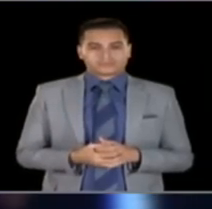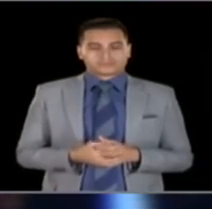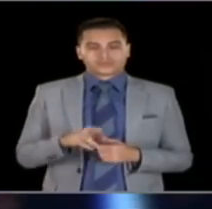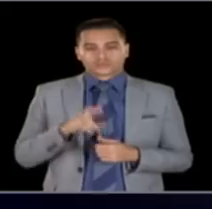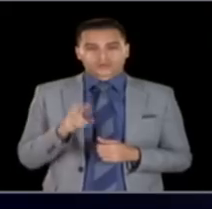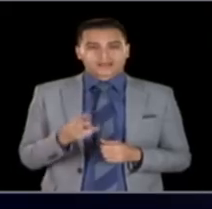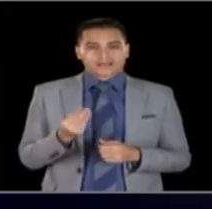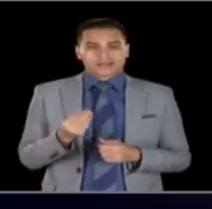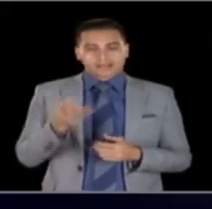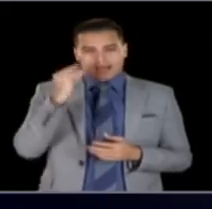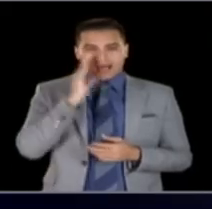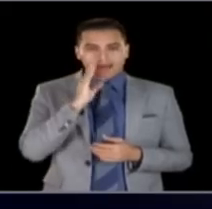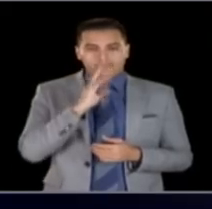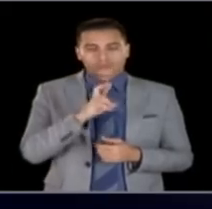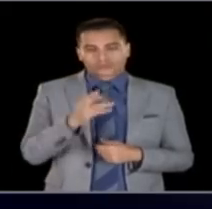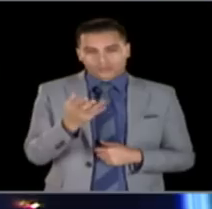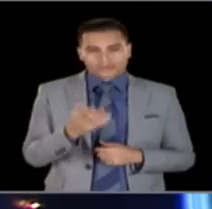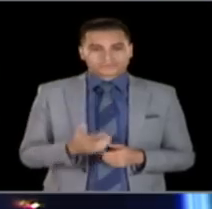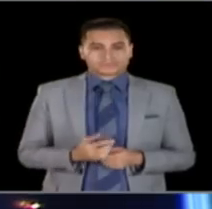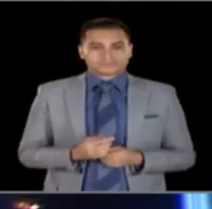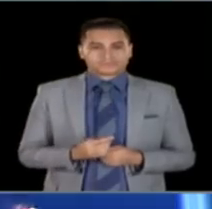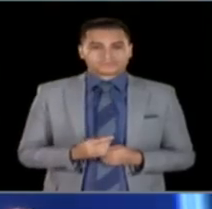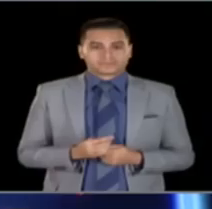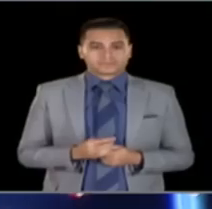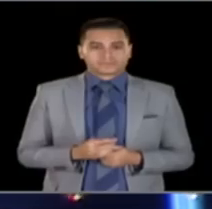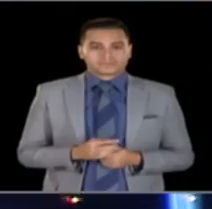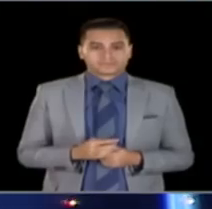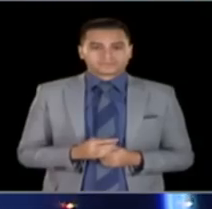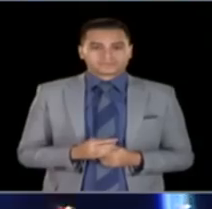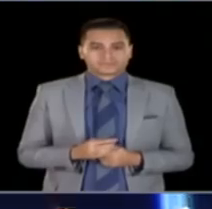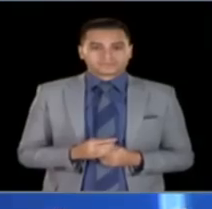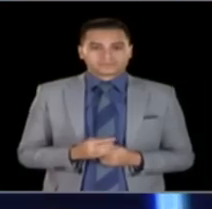سؤال ب 30 نقطة، علم، والسؤال هو